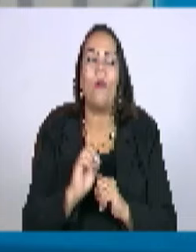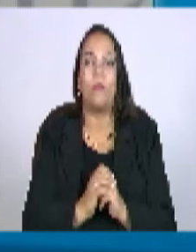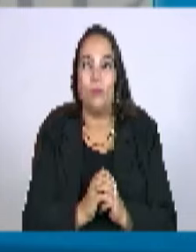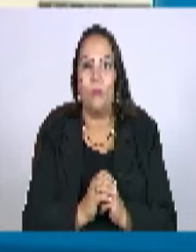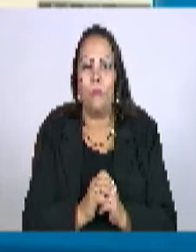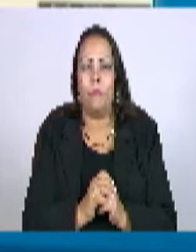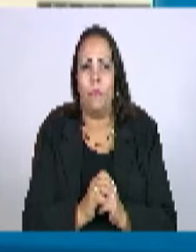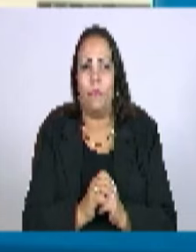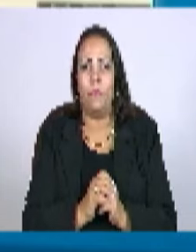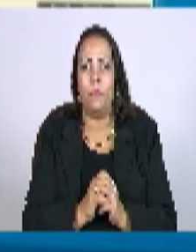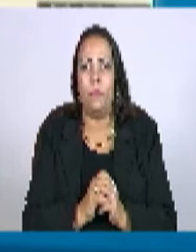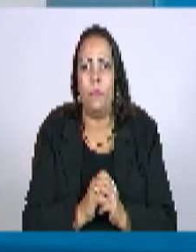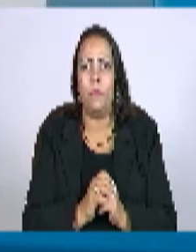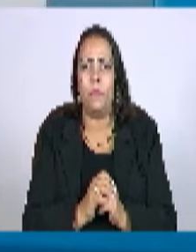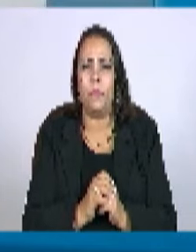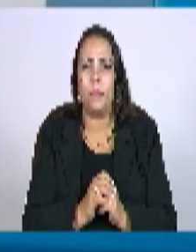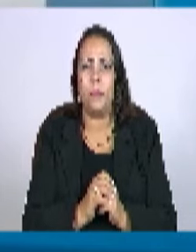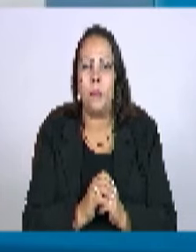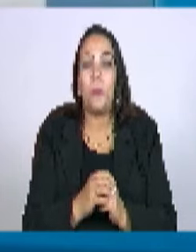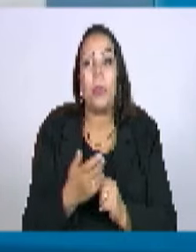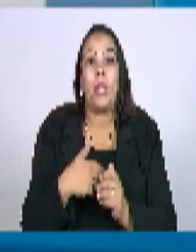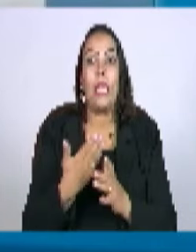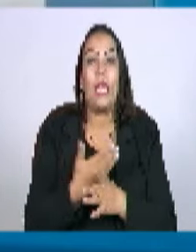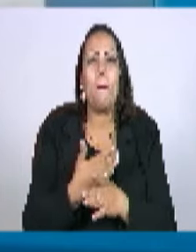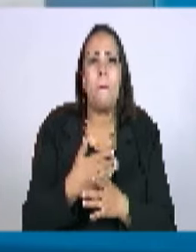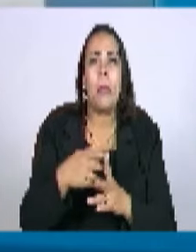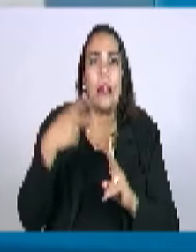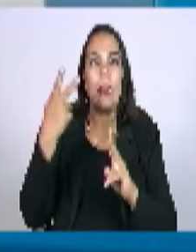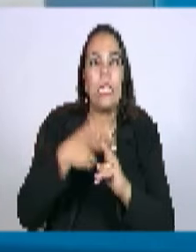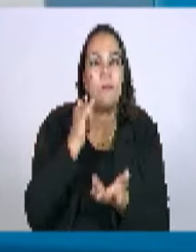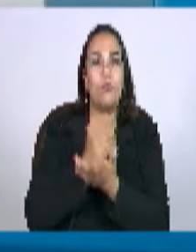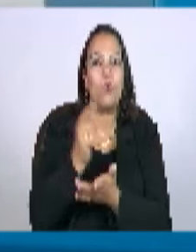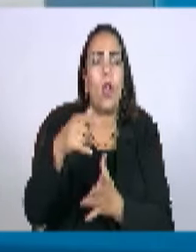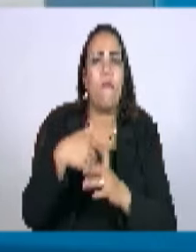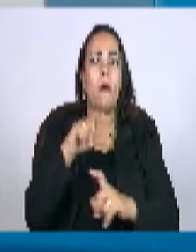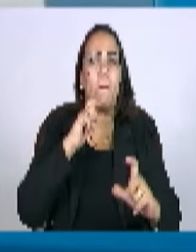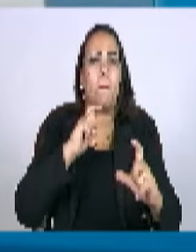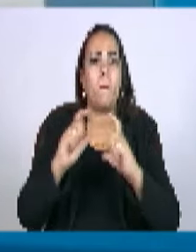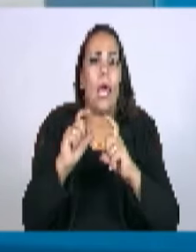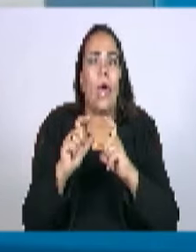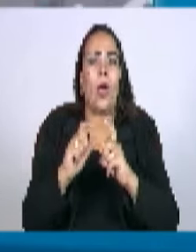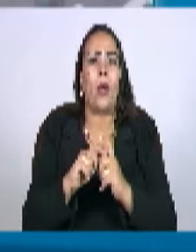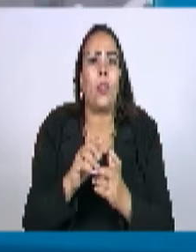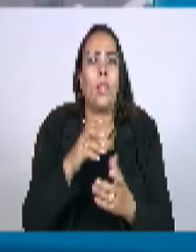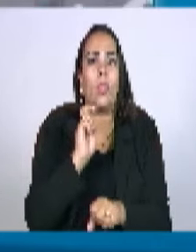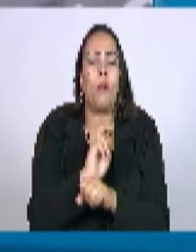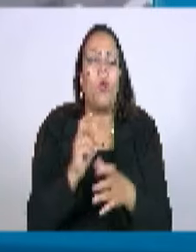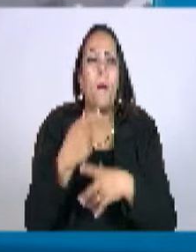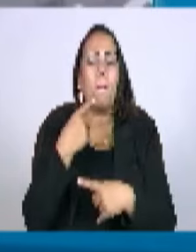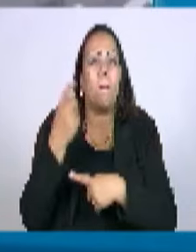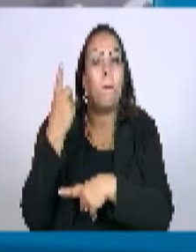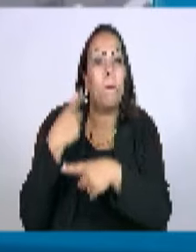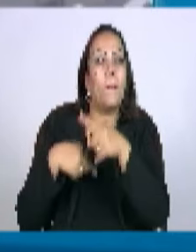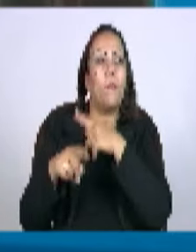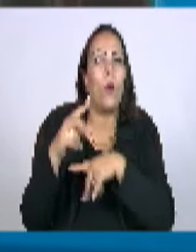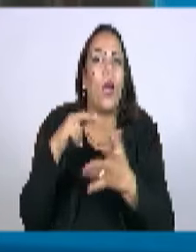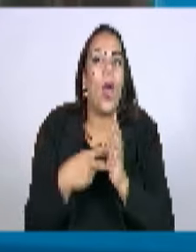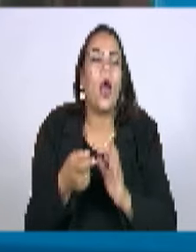دولار بعثه صندوق النقد الدولي حاليا موجوده في مصر بتعمل المراجعه